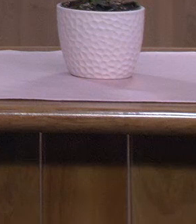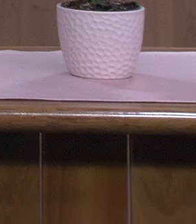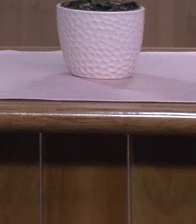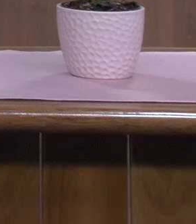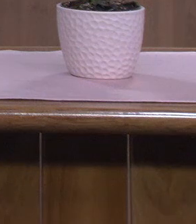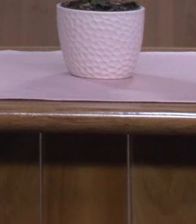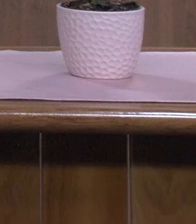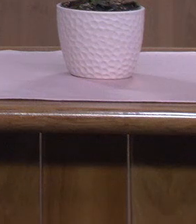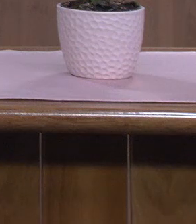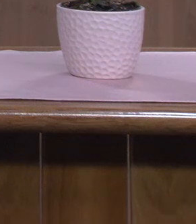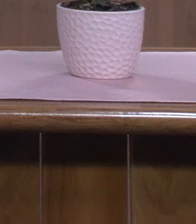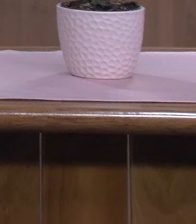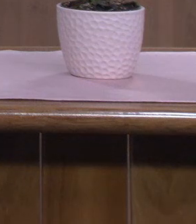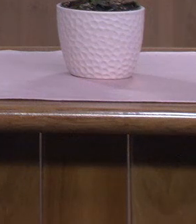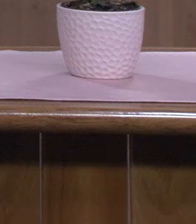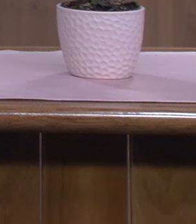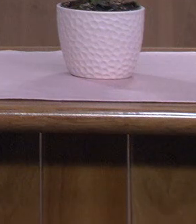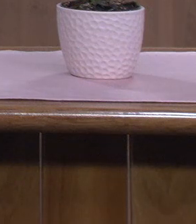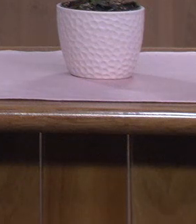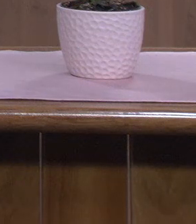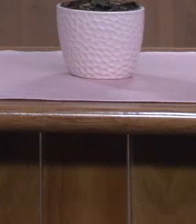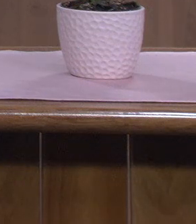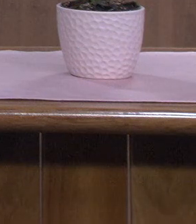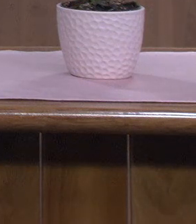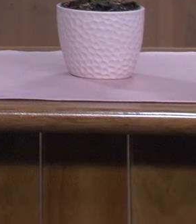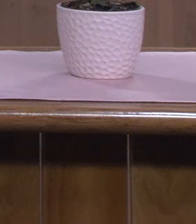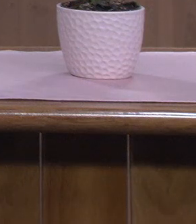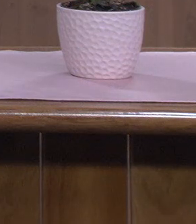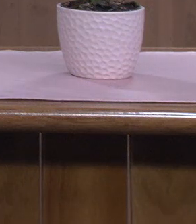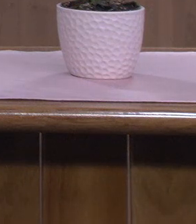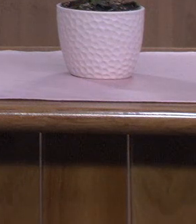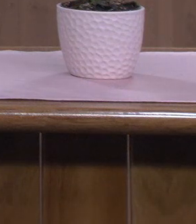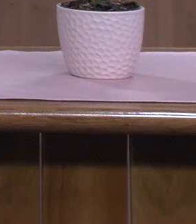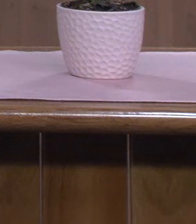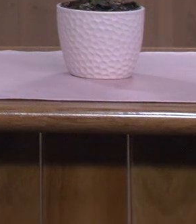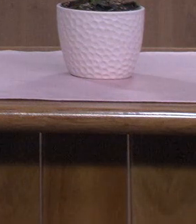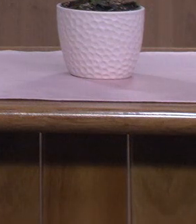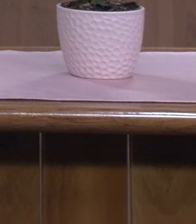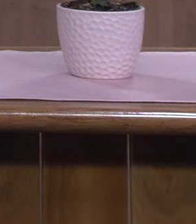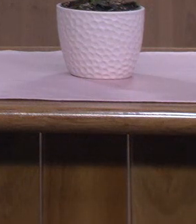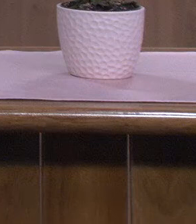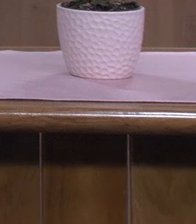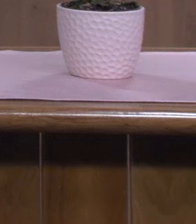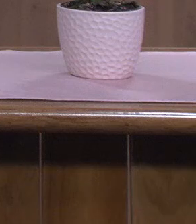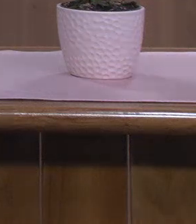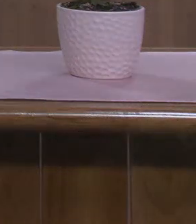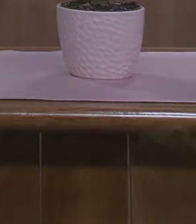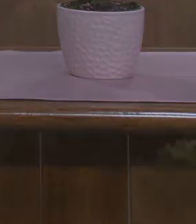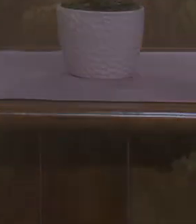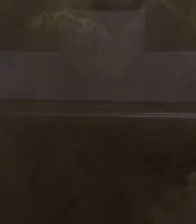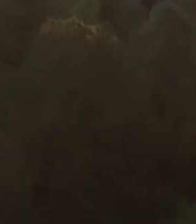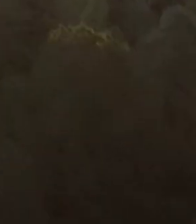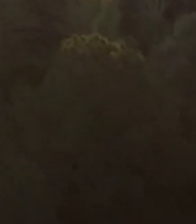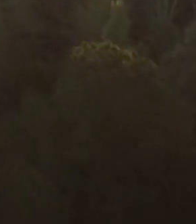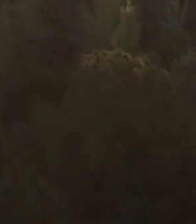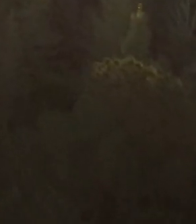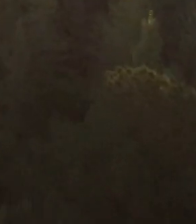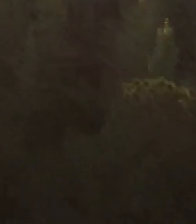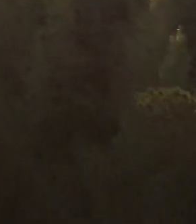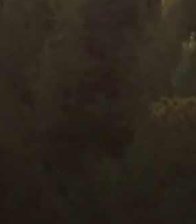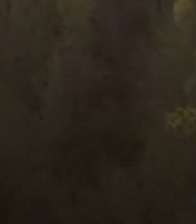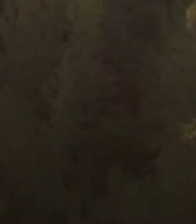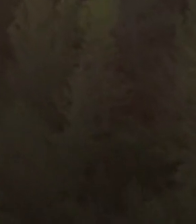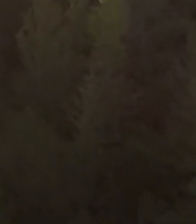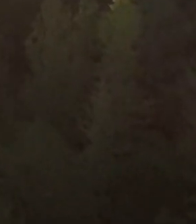et sœurs et l'enseignement doctrinaire. Nous allons louer le Seigneur et dans la séquence, nous allons continuer avec l'école biblique dominicale.